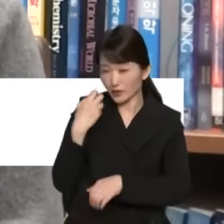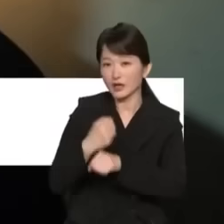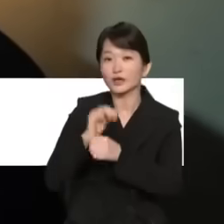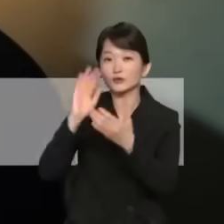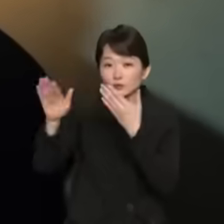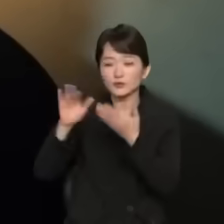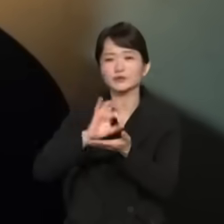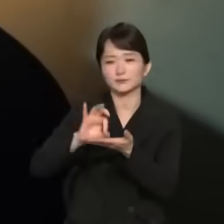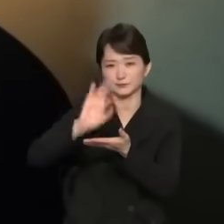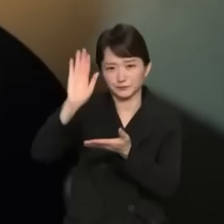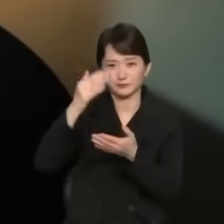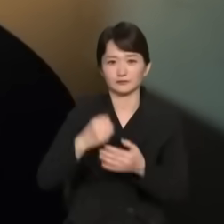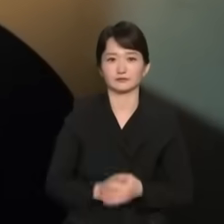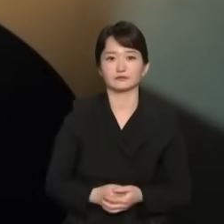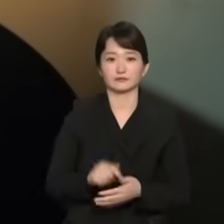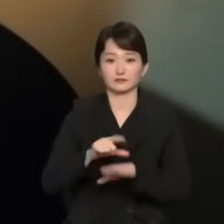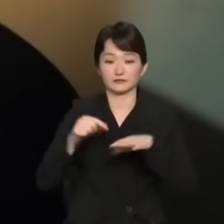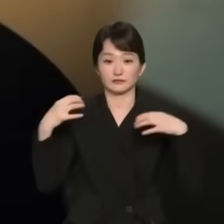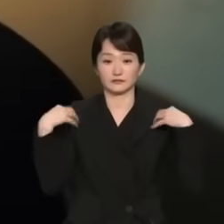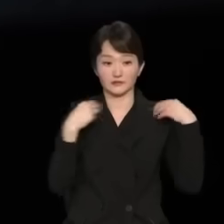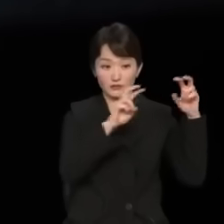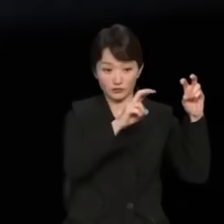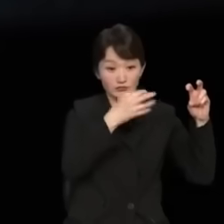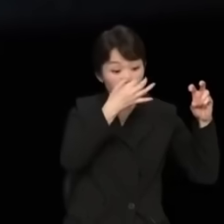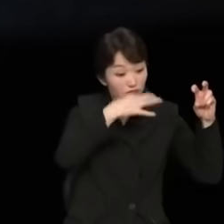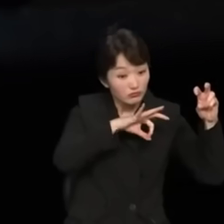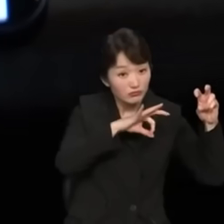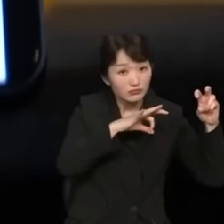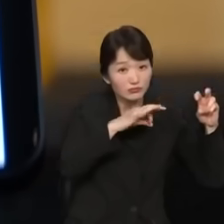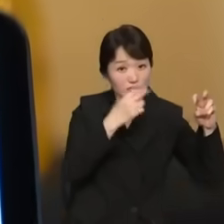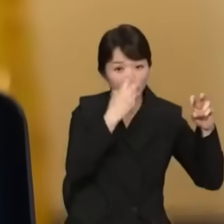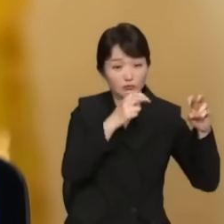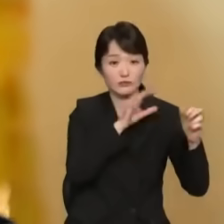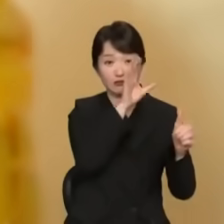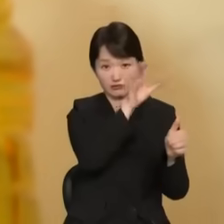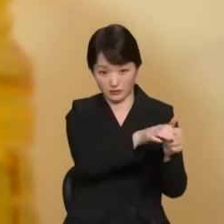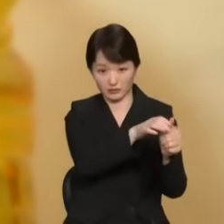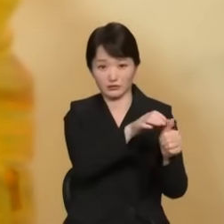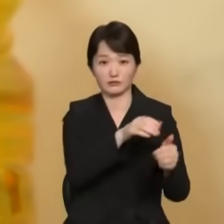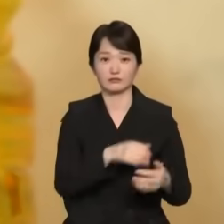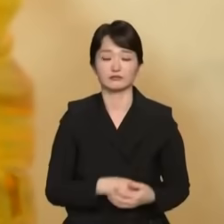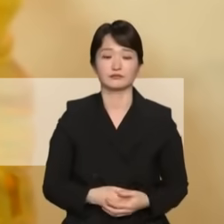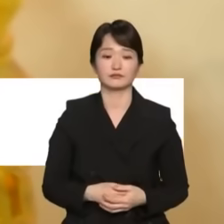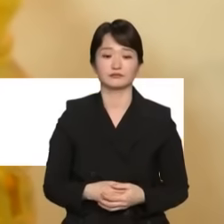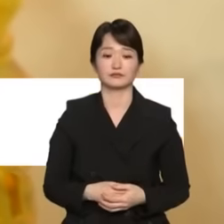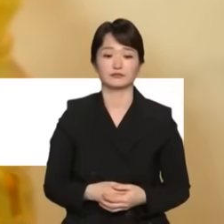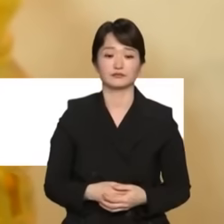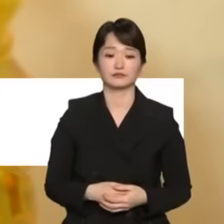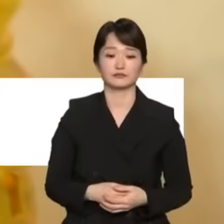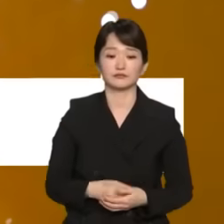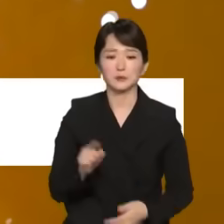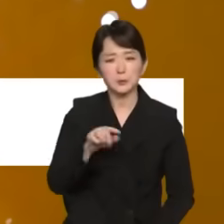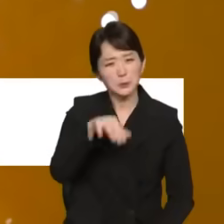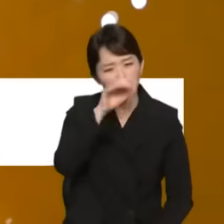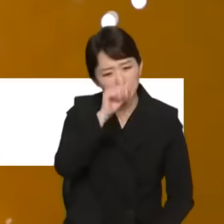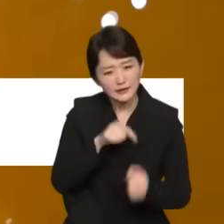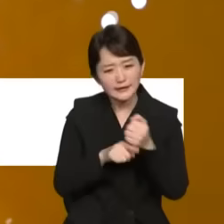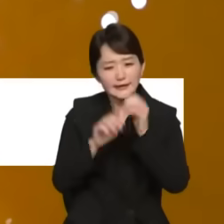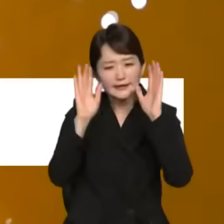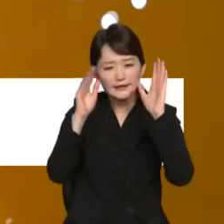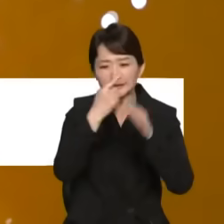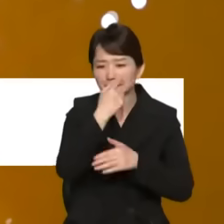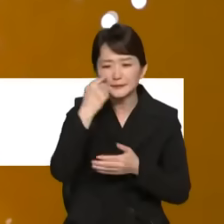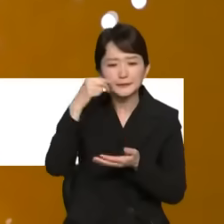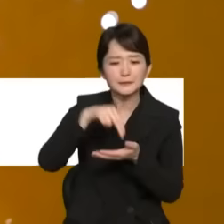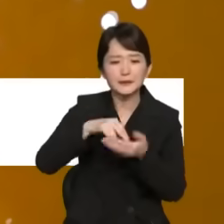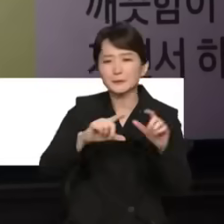있는지. 지자체는 업체의 효과에 대한 검증을 맡긴다고 말합니다. 어디 좋다, 뭐 과학적 증명이 나가 이렇게 뭐 판매 가지